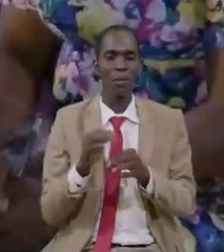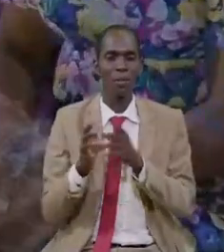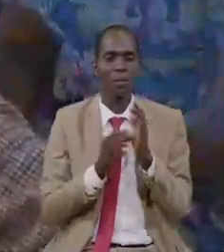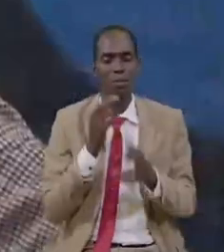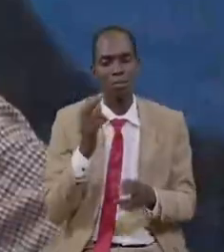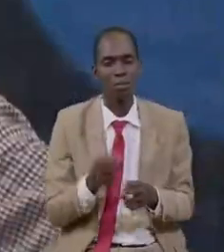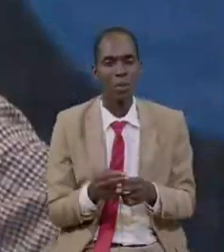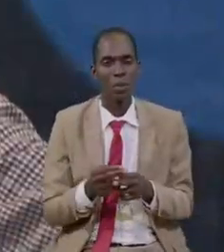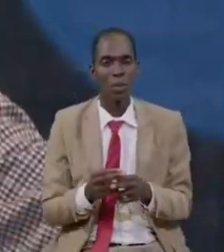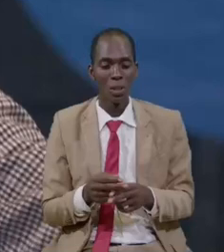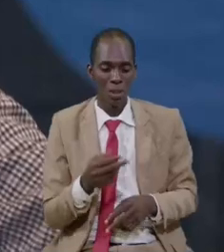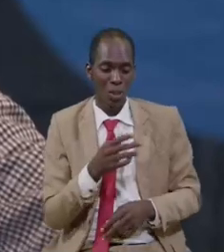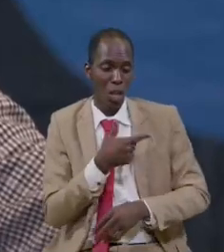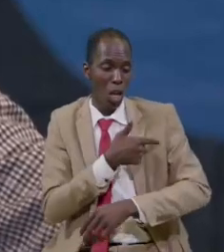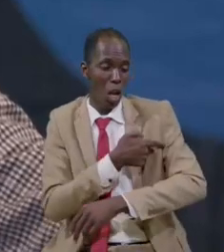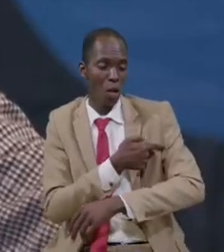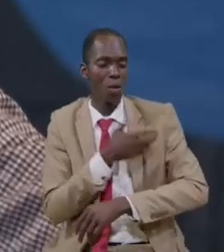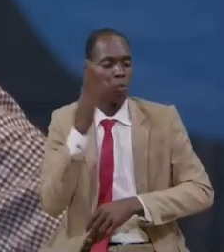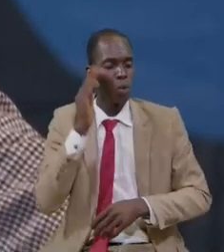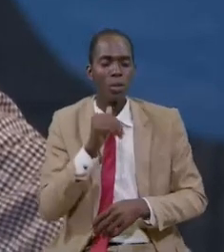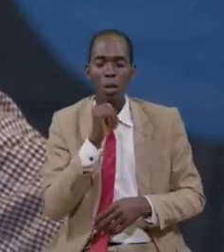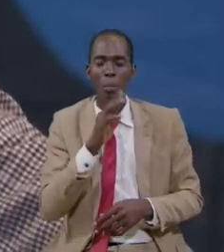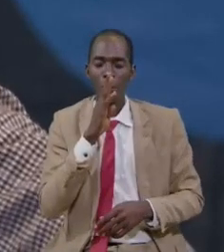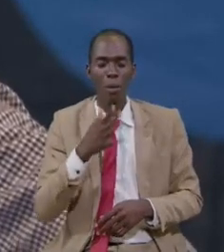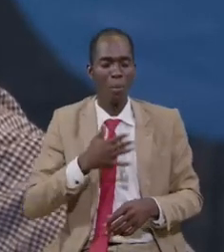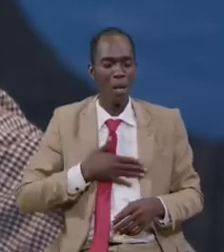La substance ne sera plus mon maître.